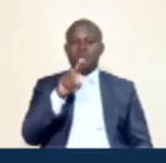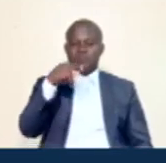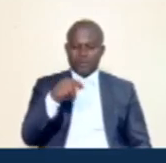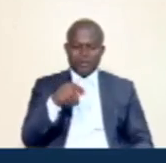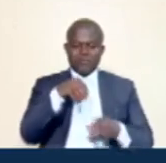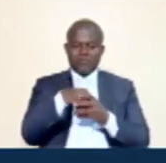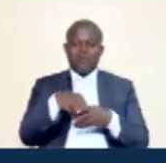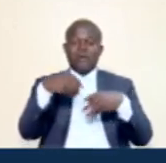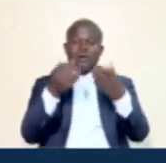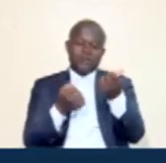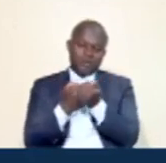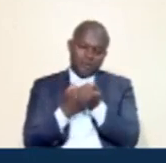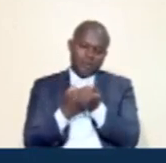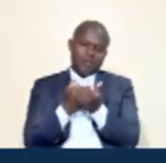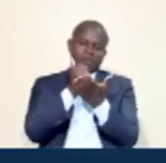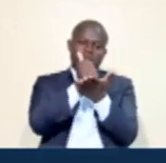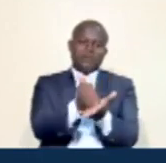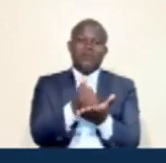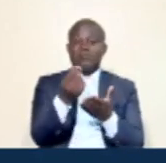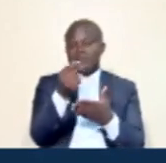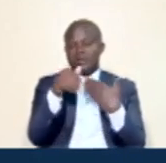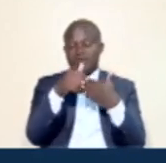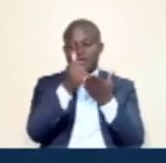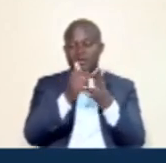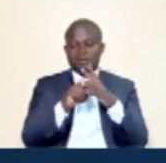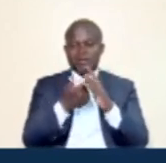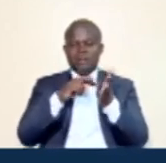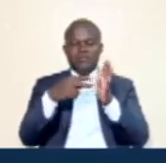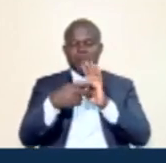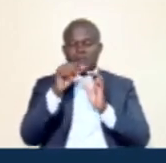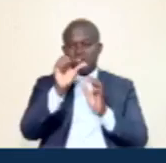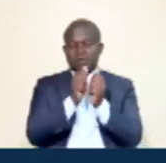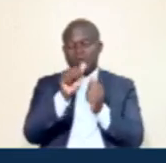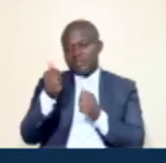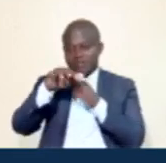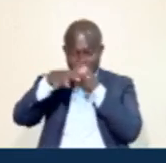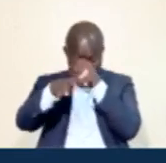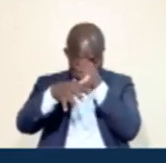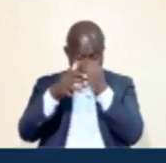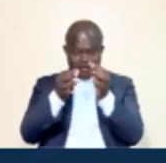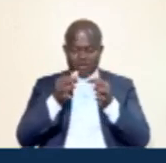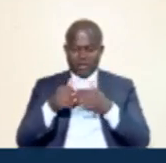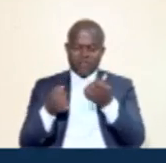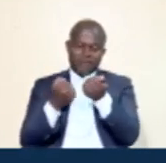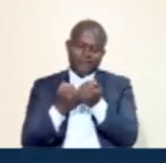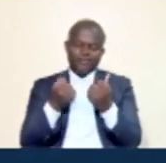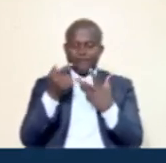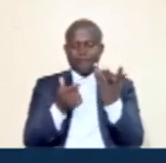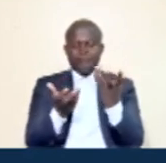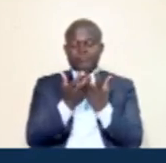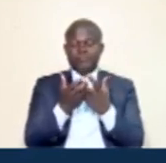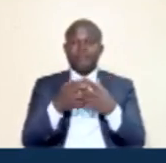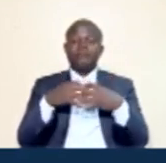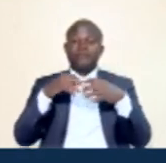ibyo bahabwa nk'inkunga z'ingoboka, ibyo bahabwa nk'amafaranga yo kubafasha gutangiza imishinga mito n'iciriritse, financial support, ibijyanye